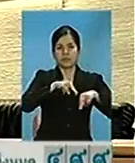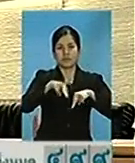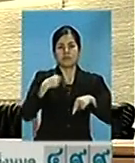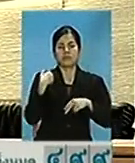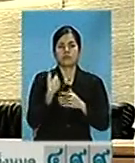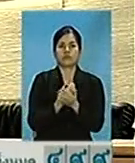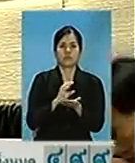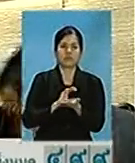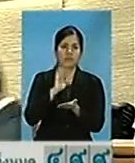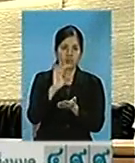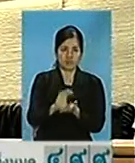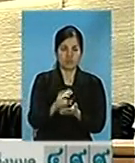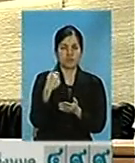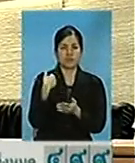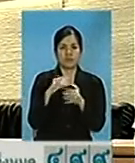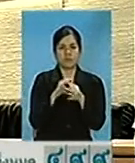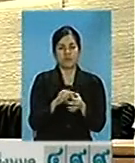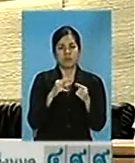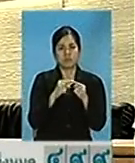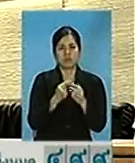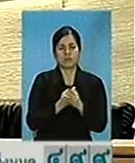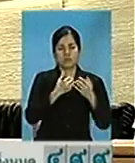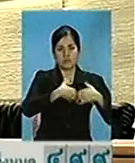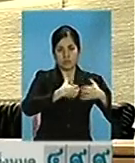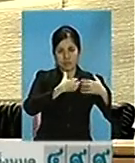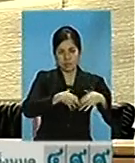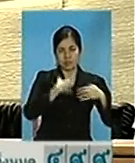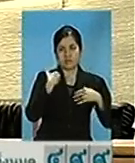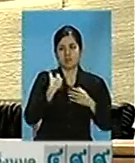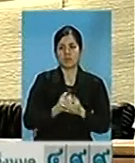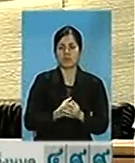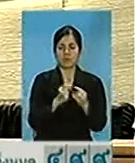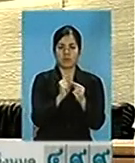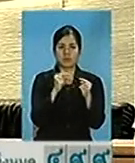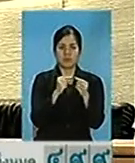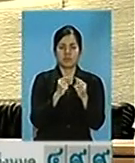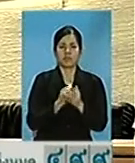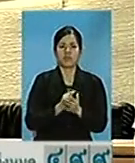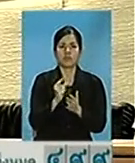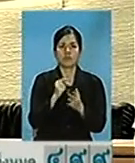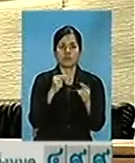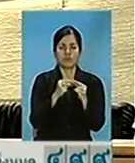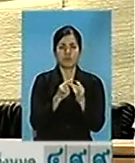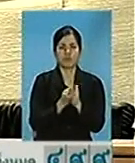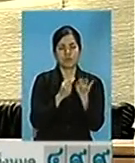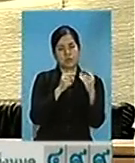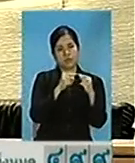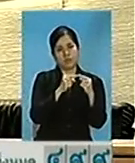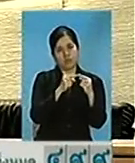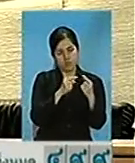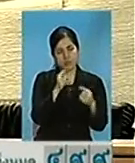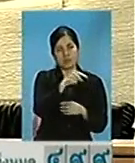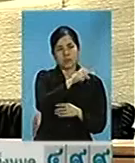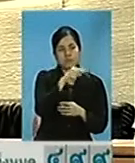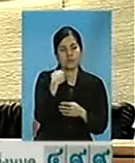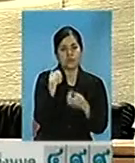งทุนเกี่ยวกับการอุตสาหกรรมการผลิตพันยางภายในราชอาณาจักรท่านประธานครับผ